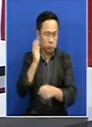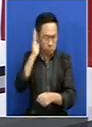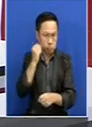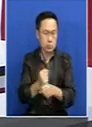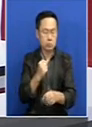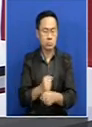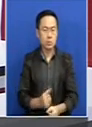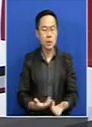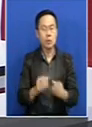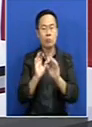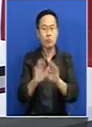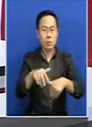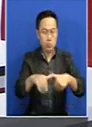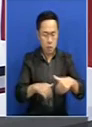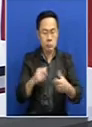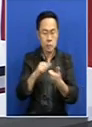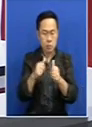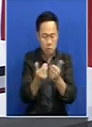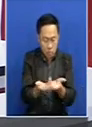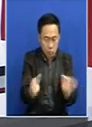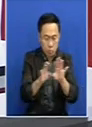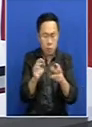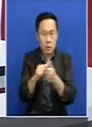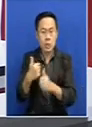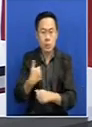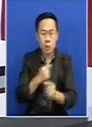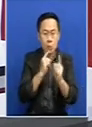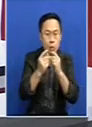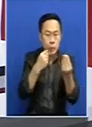ที่อยู่ทางบ้านเนี่ยแหละค่ะก็พูดคุยกันนะคะก็ครอบครัวก็จะได้เต็มไปด้วยความอบอุ่นค่ะ